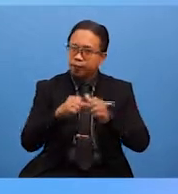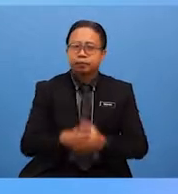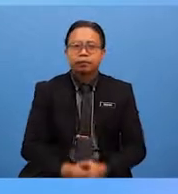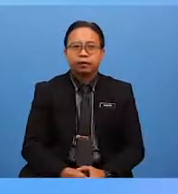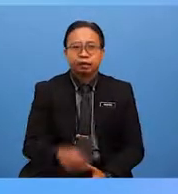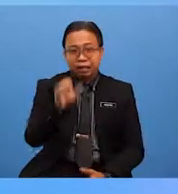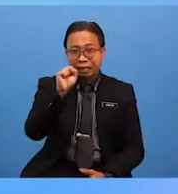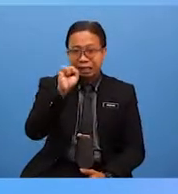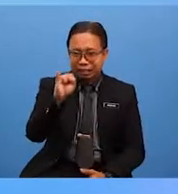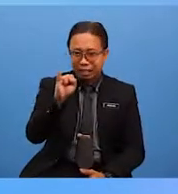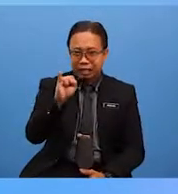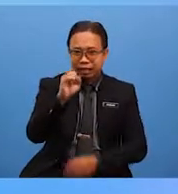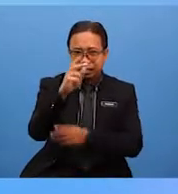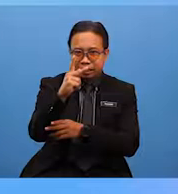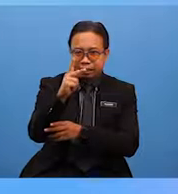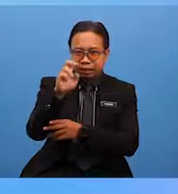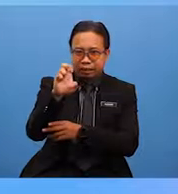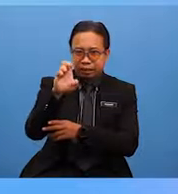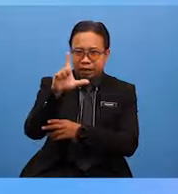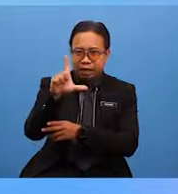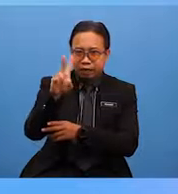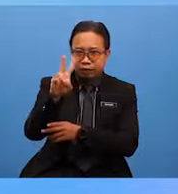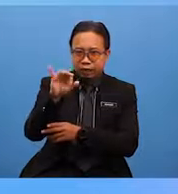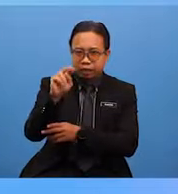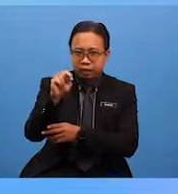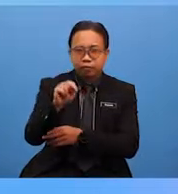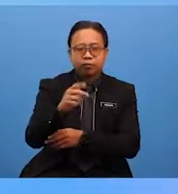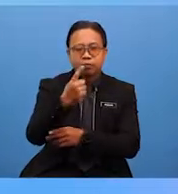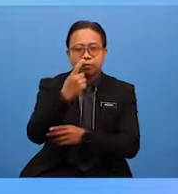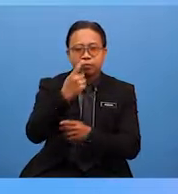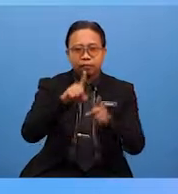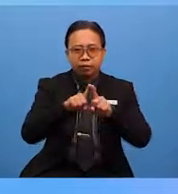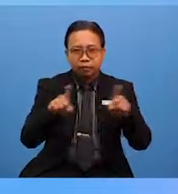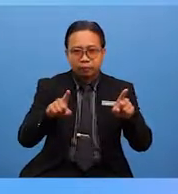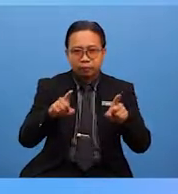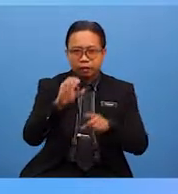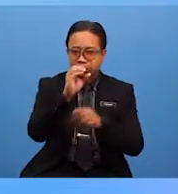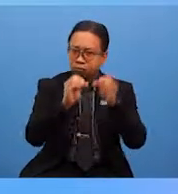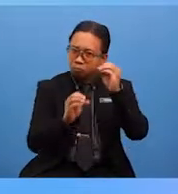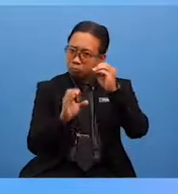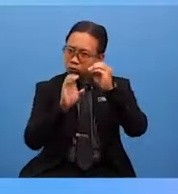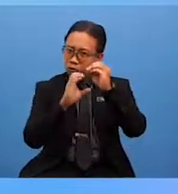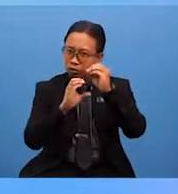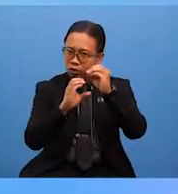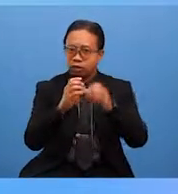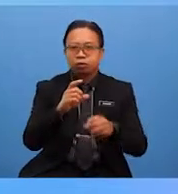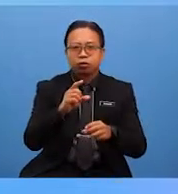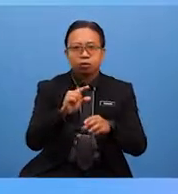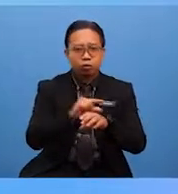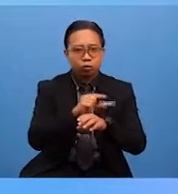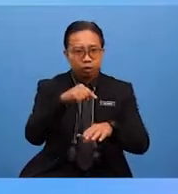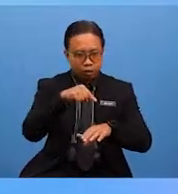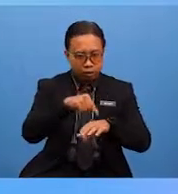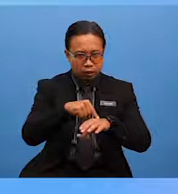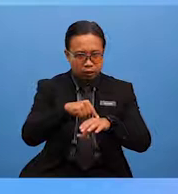Suhu adalah Kelvin namun unit darjah celsius lebih kerap digunakan di negara kita